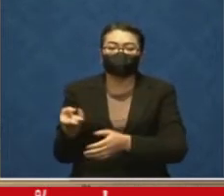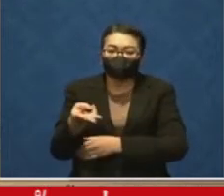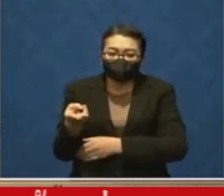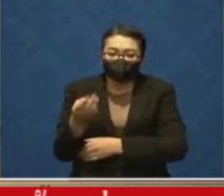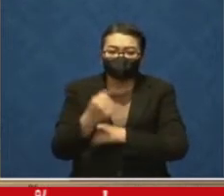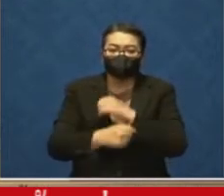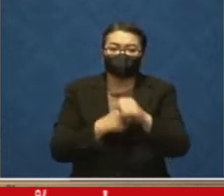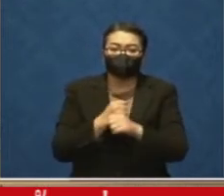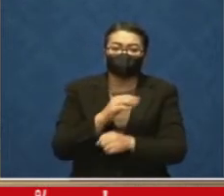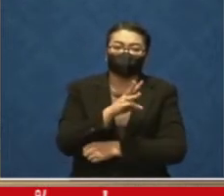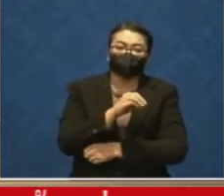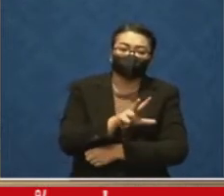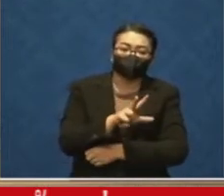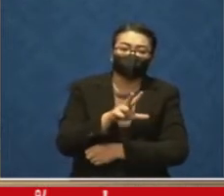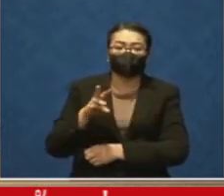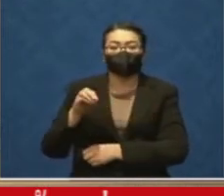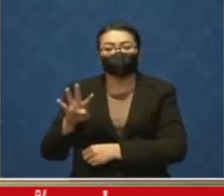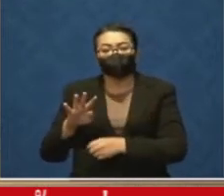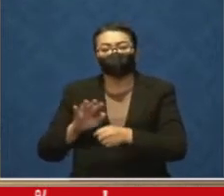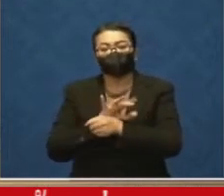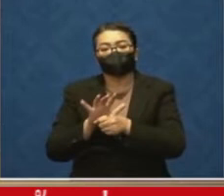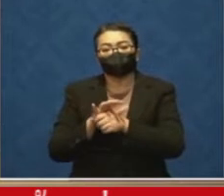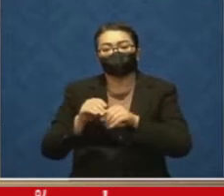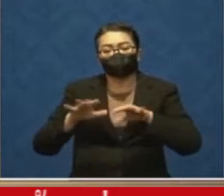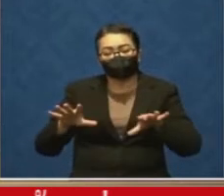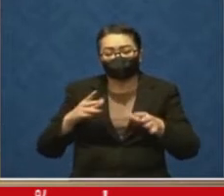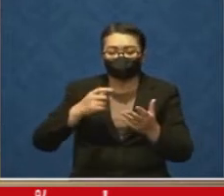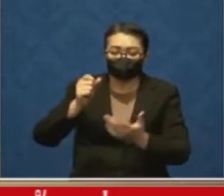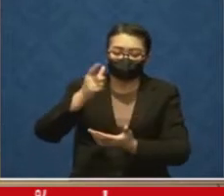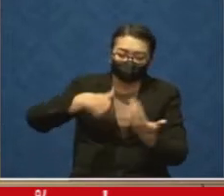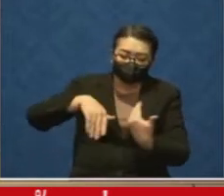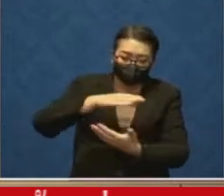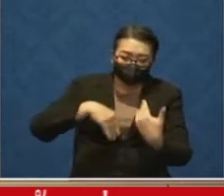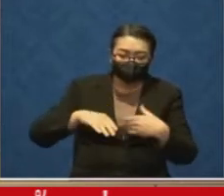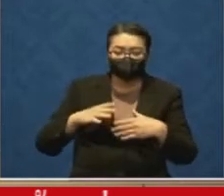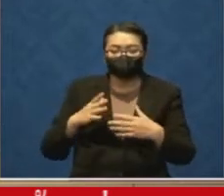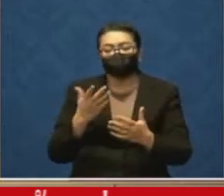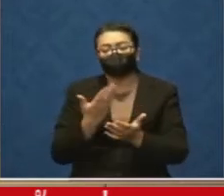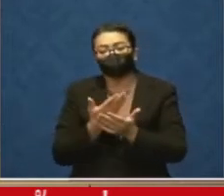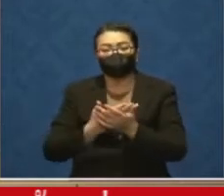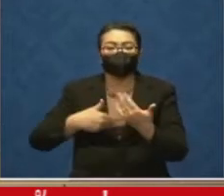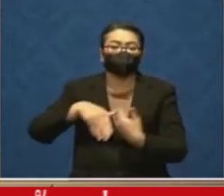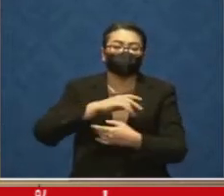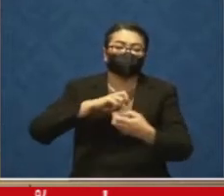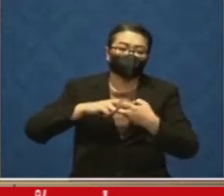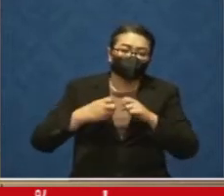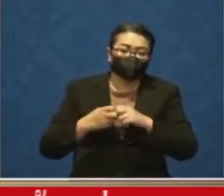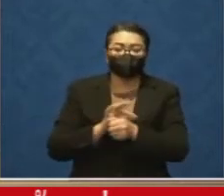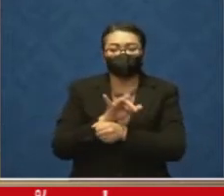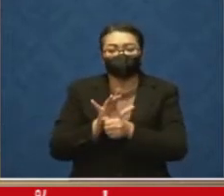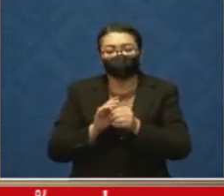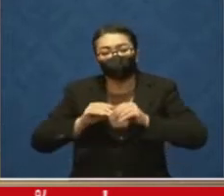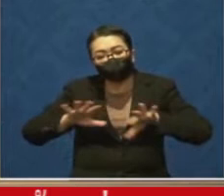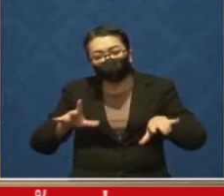ปี 63-64 เนี่ยมันเกิดภาวะเศษฐกิจตกต่ำช้วประมงขาดสภาพคล่องเกิดปญหา COVID